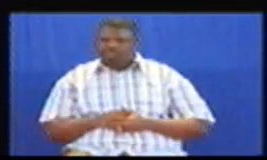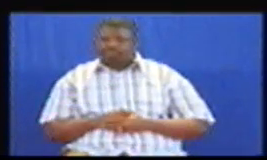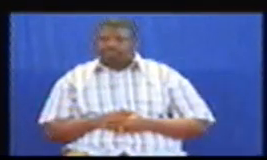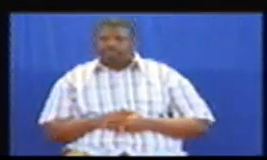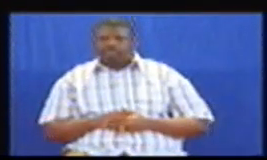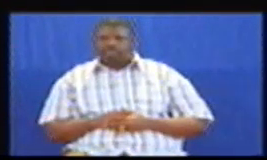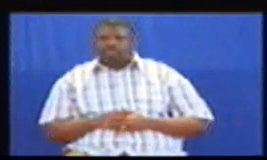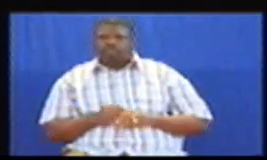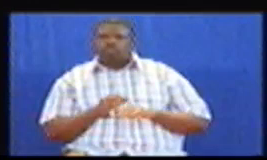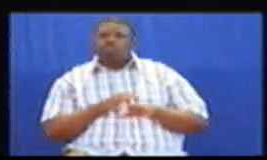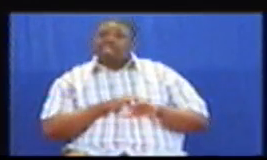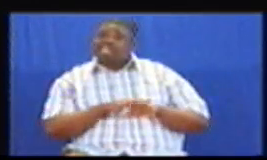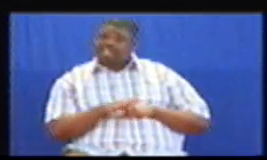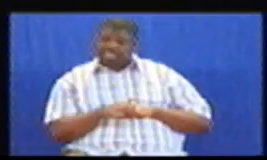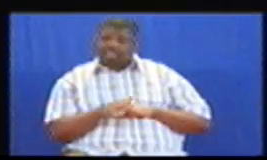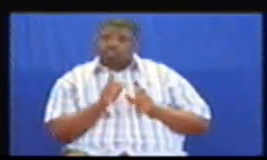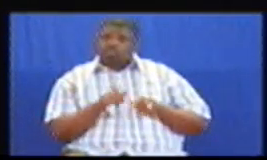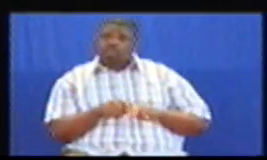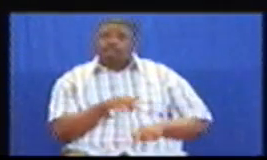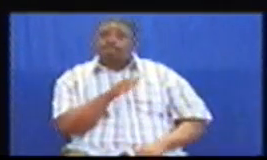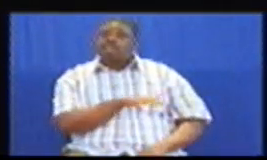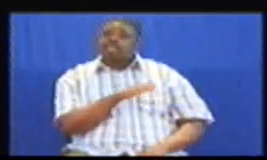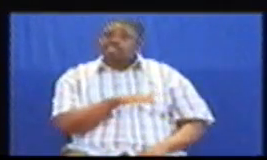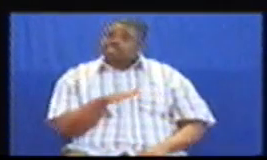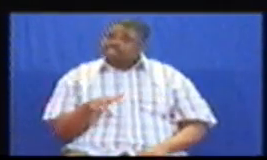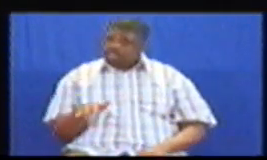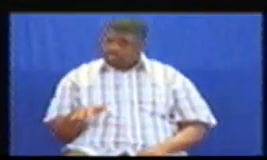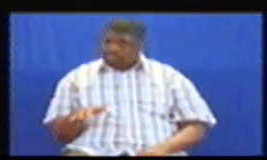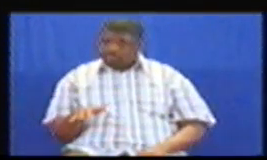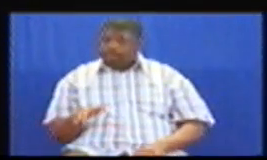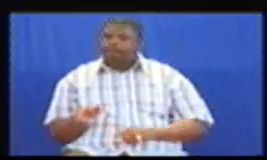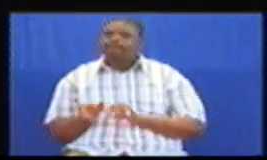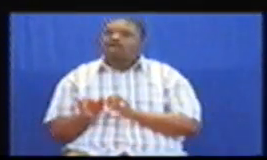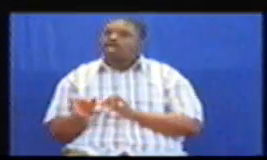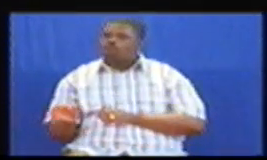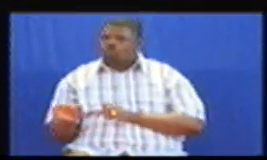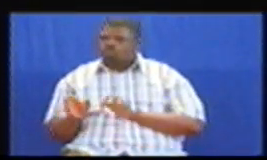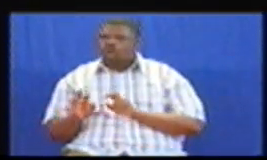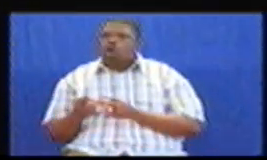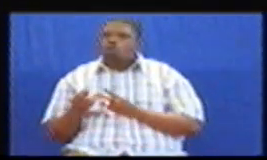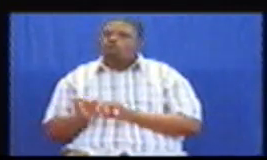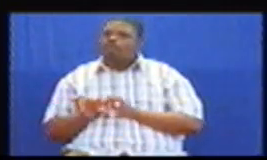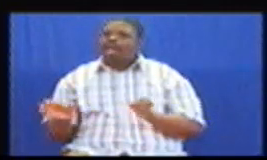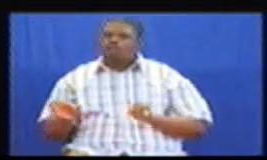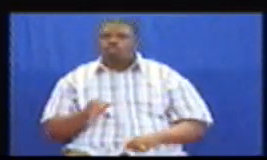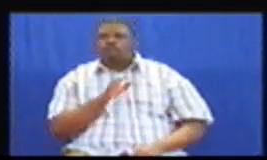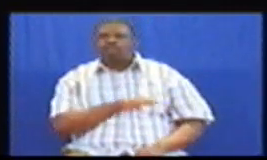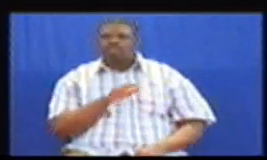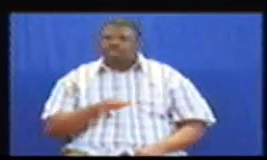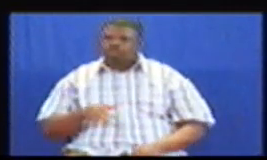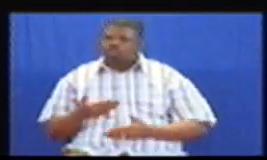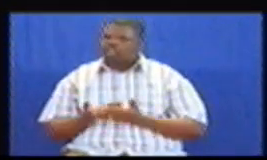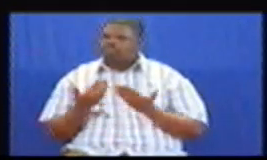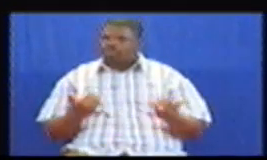Tulieleza wakati fulani kwamba kulikuwa na mazingira maalum au kuna umaalumu wa kimazingira uliokuwa